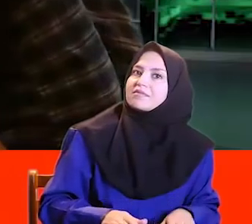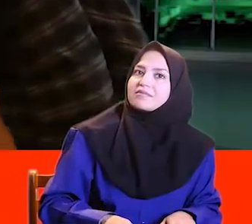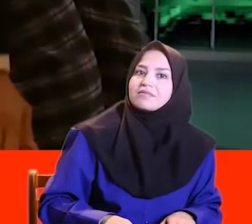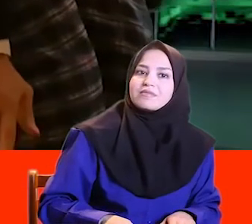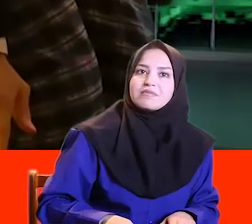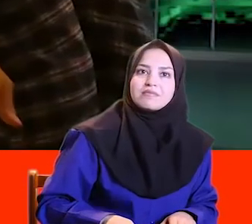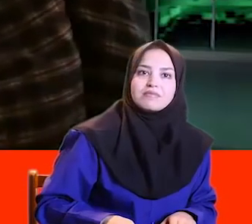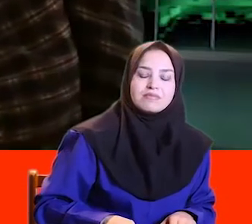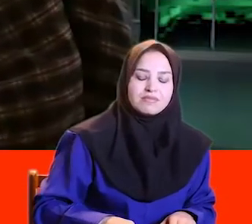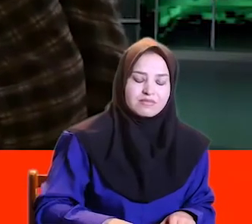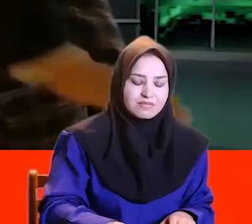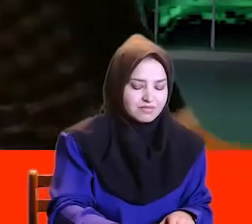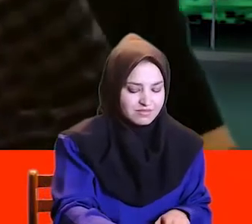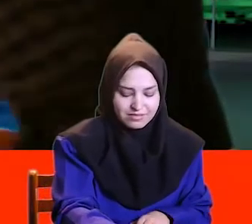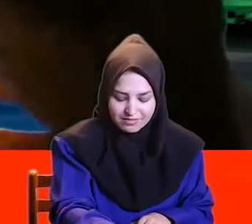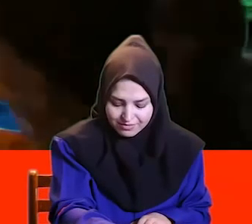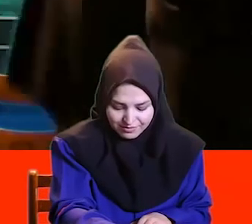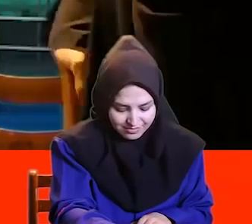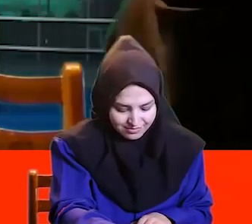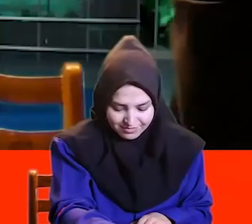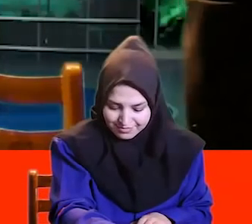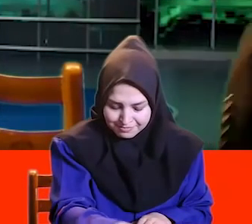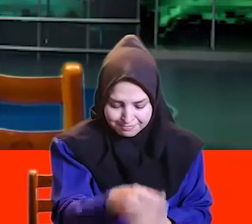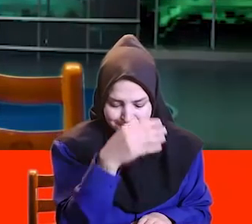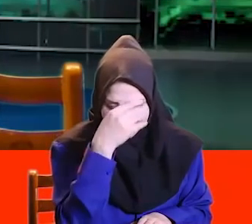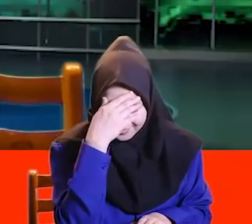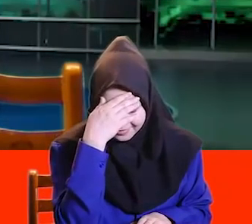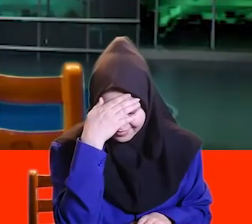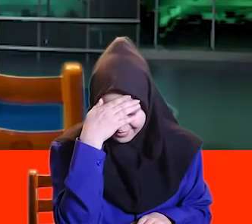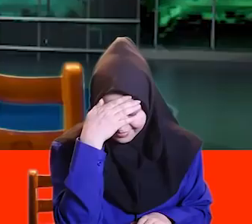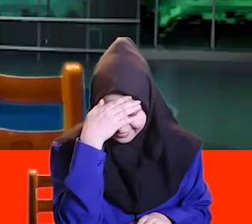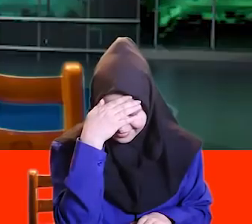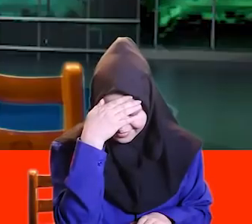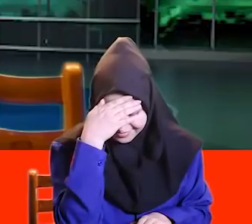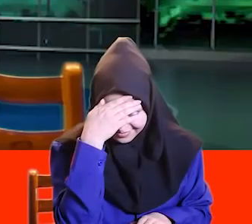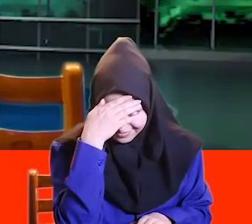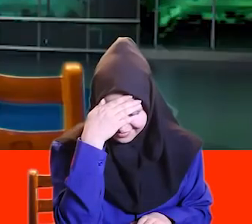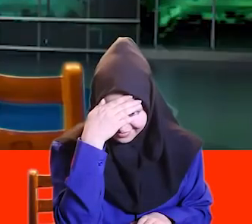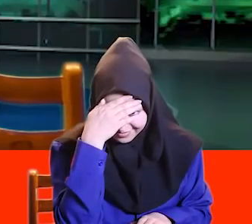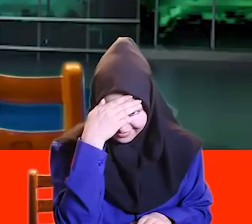نیام؟ چرا؟ ها نه نیام.